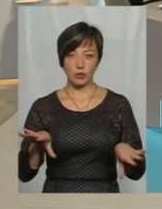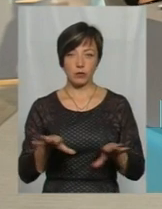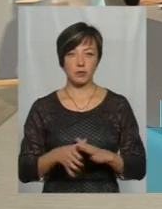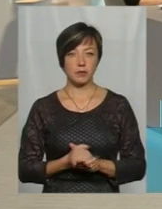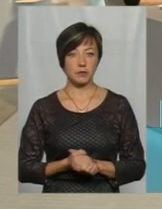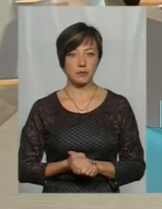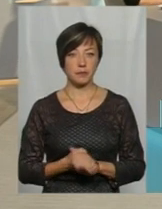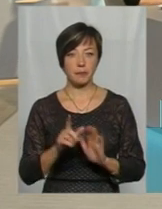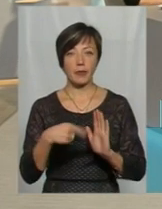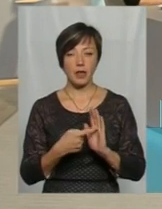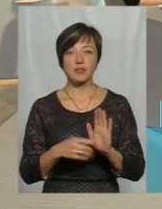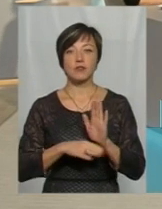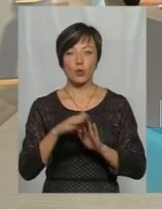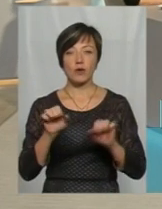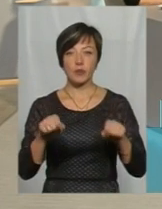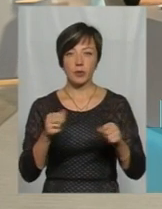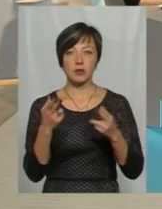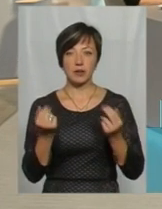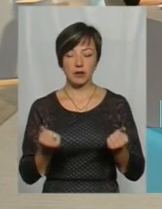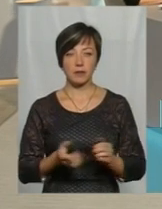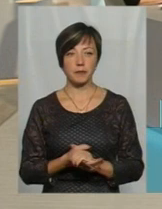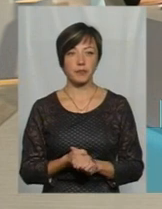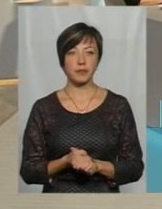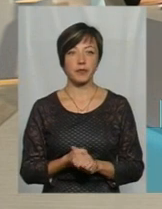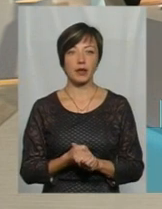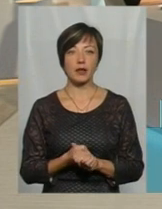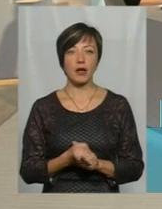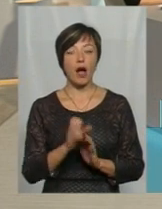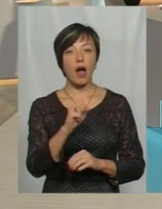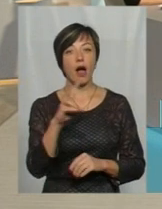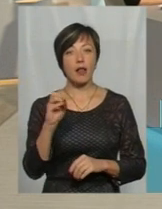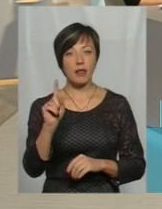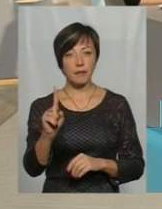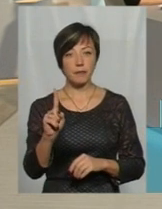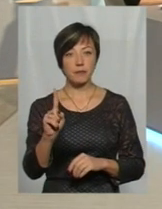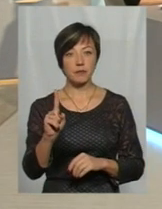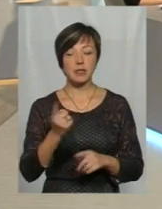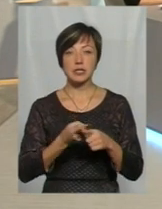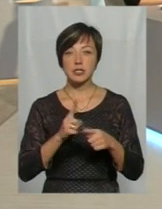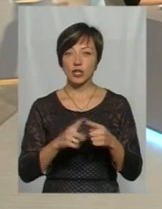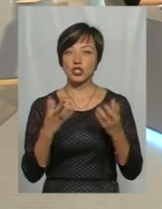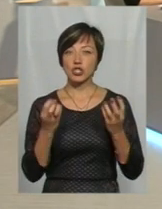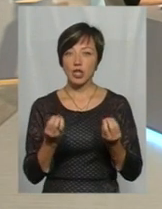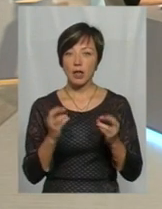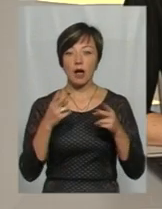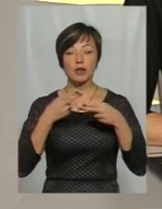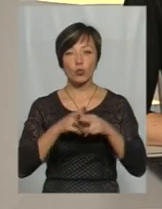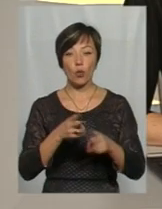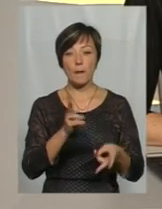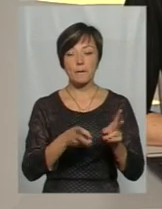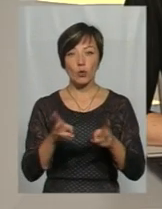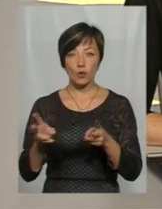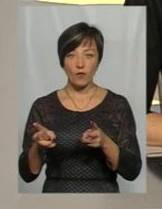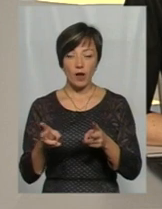не передалася? З високою вірогідністю, так. Оті 9 чоловік. Але ж це ще як технологія